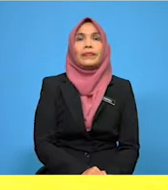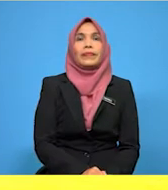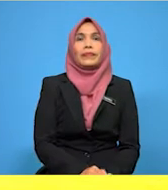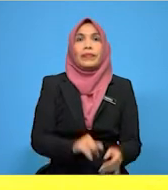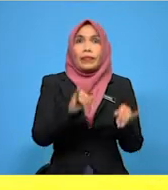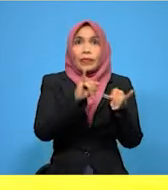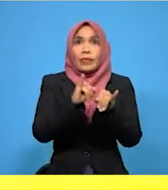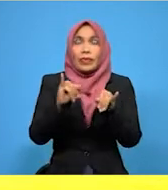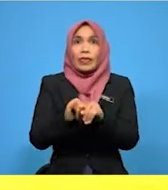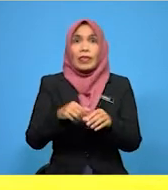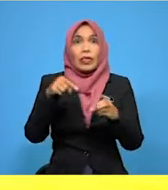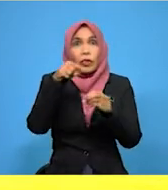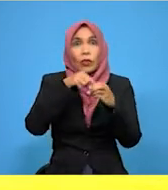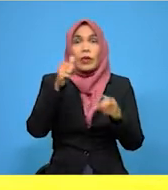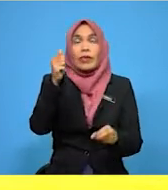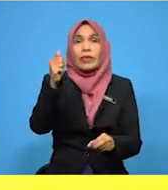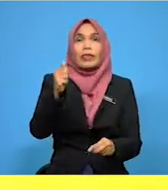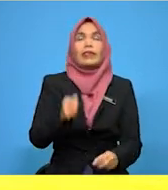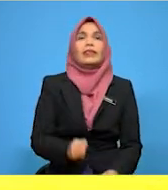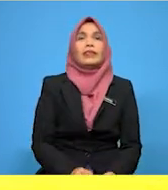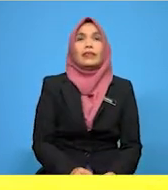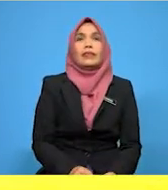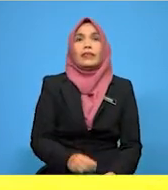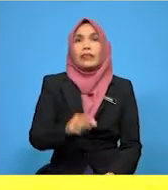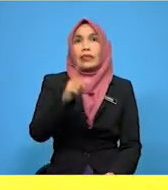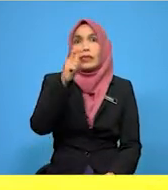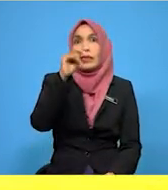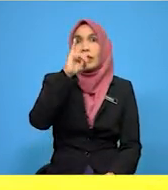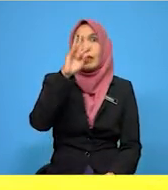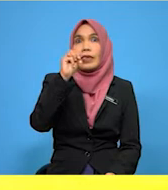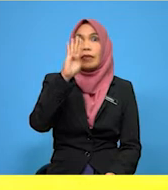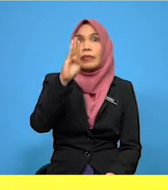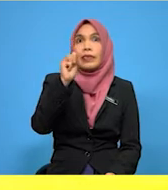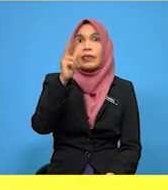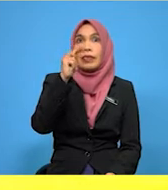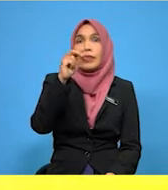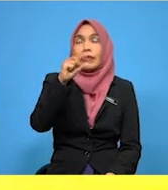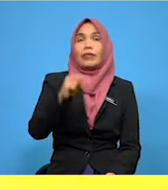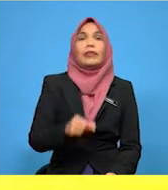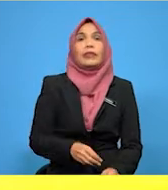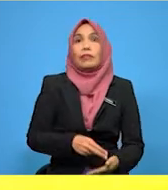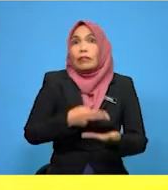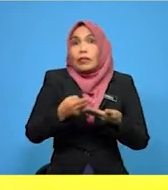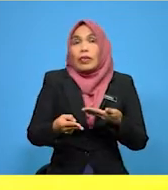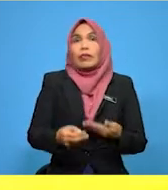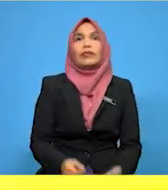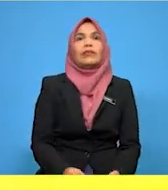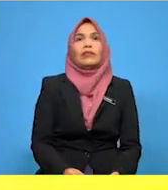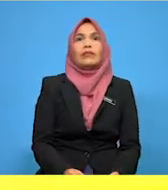Jika pada lubang A, timbangan tersebut telah jatuh, ini menandakan bahawa telur itu